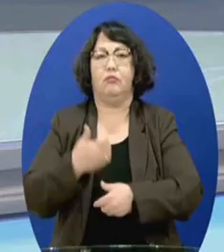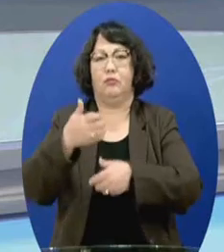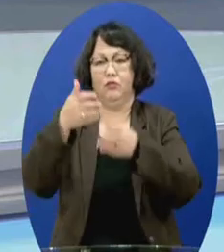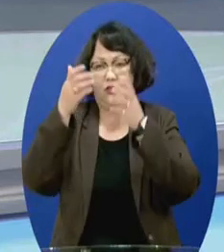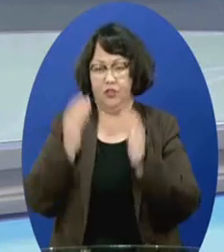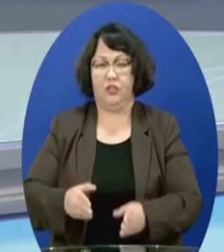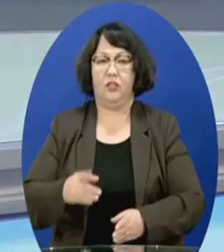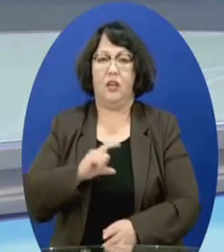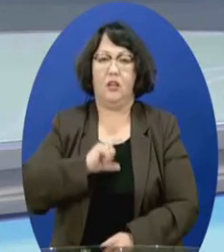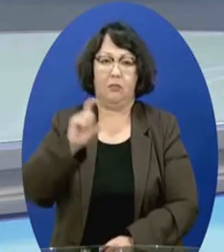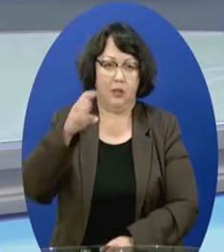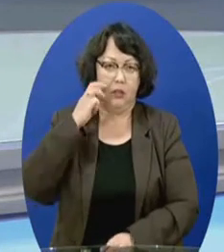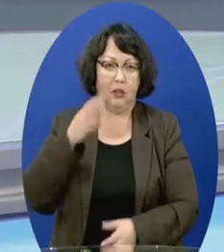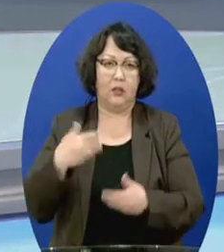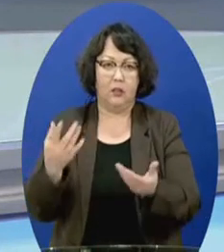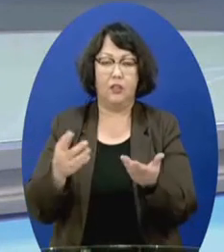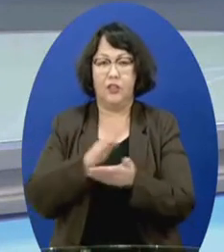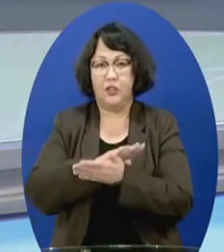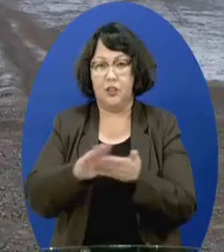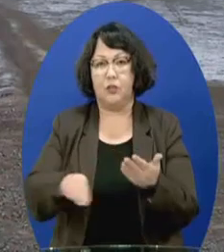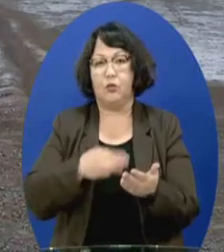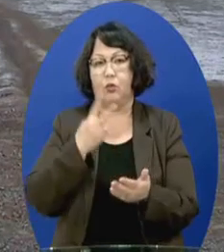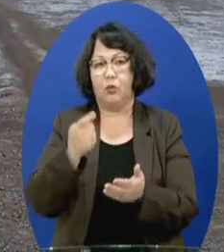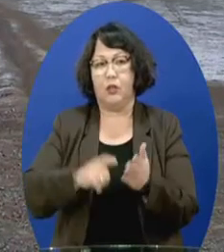эхлэлийг тавилаа.